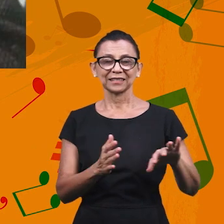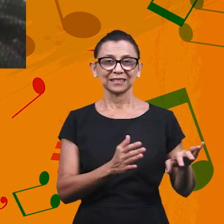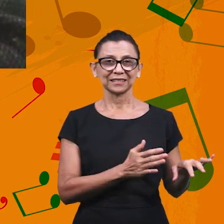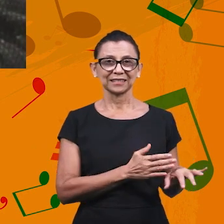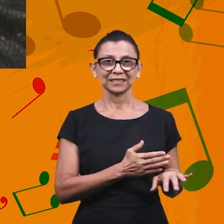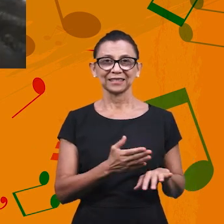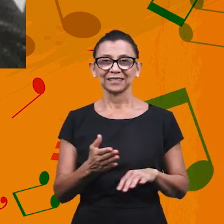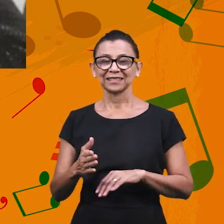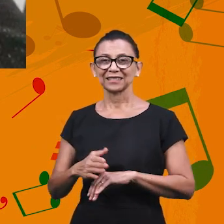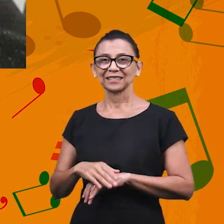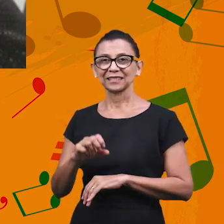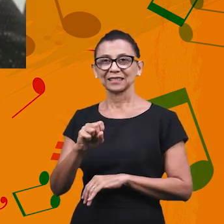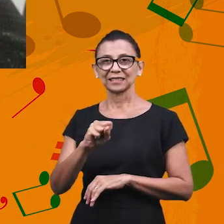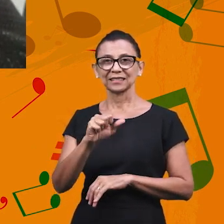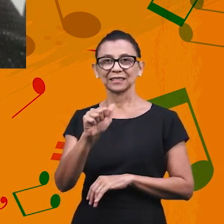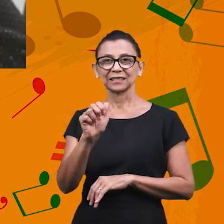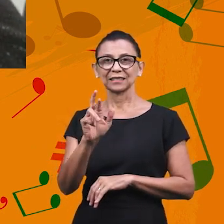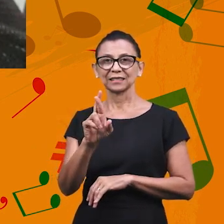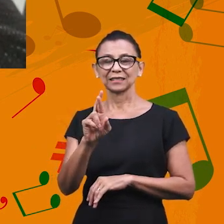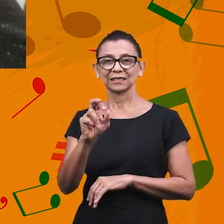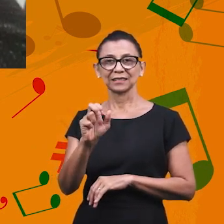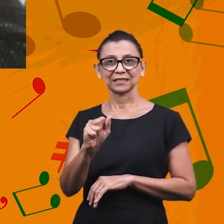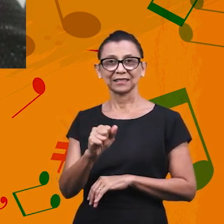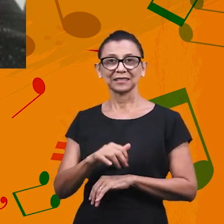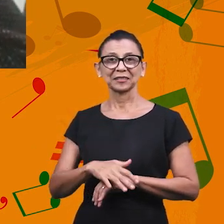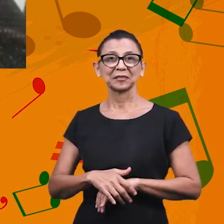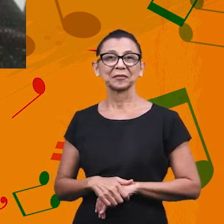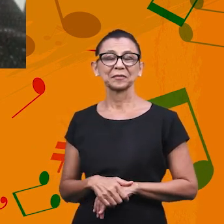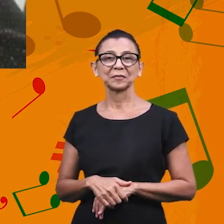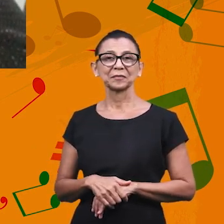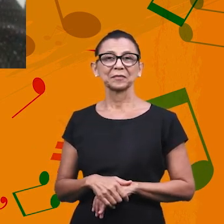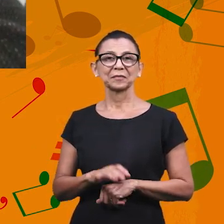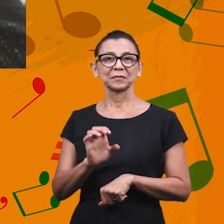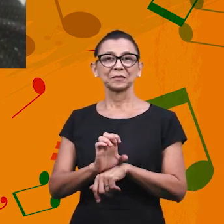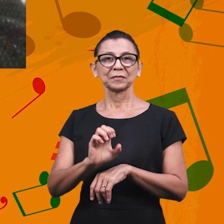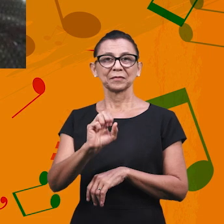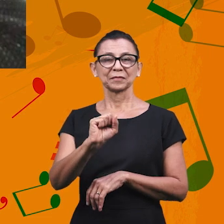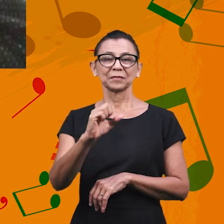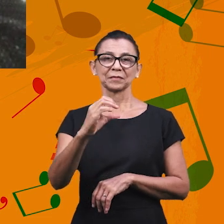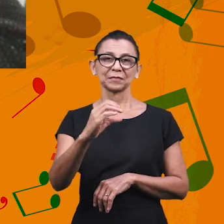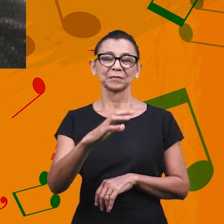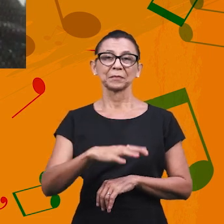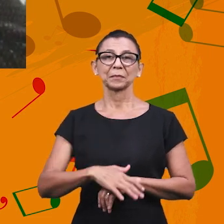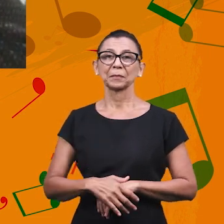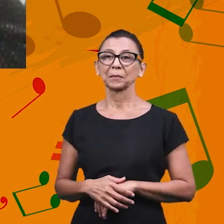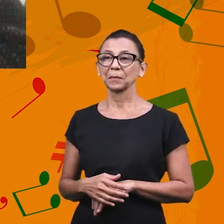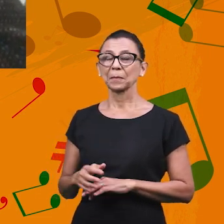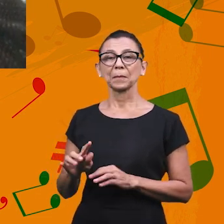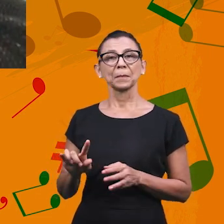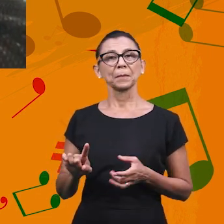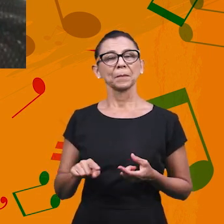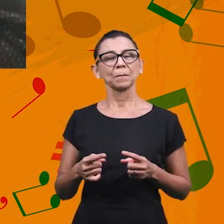Sarah a 11 ans de l'église de Saint-Joseph, Santa Catarina.